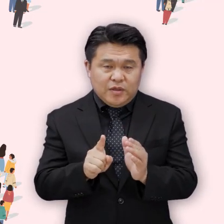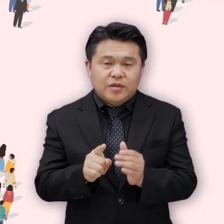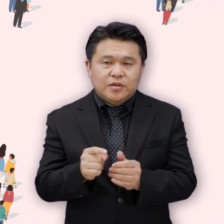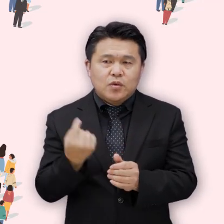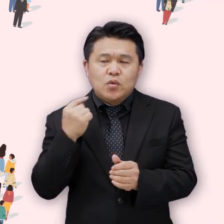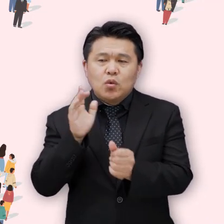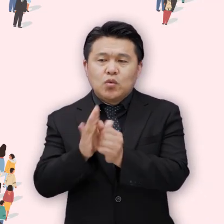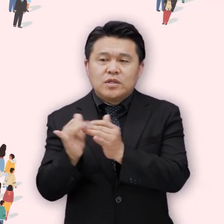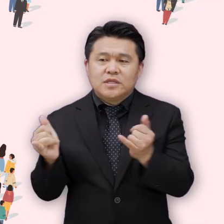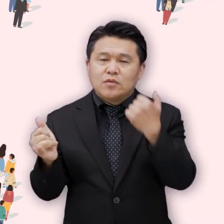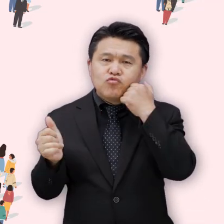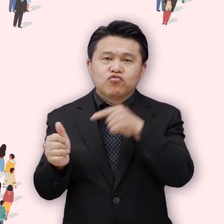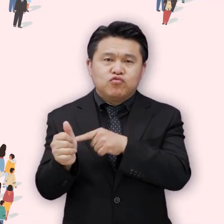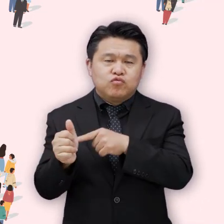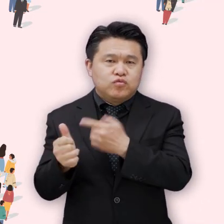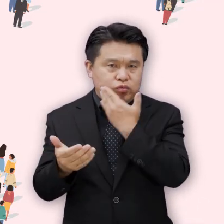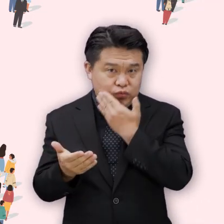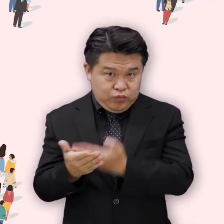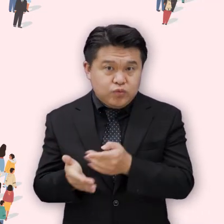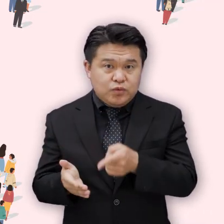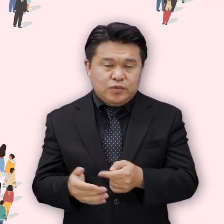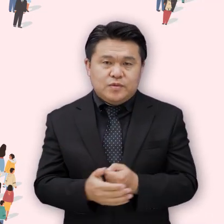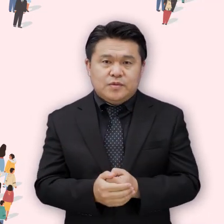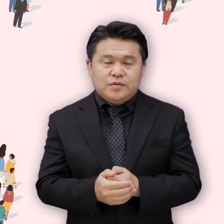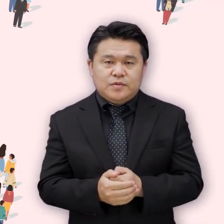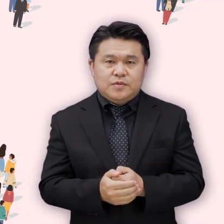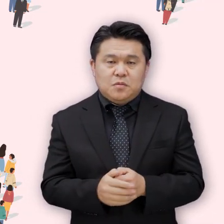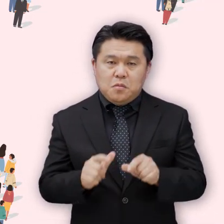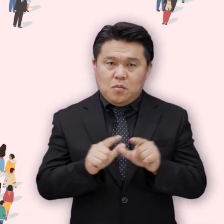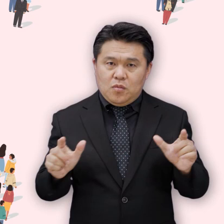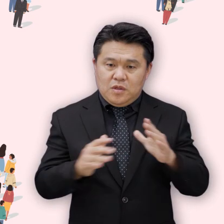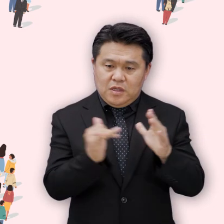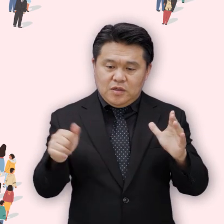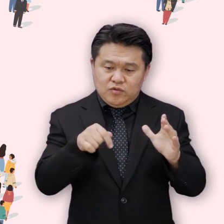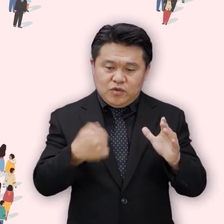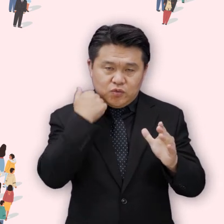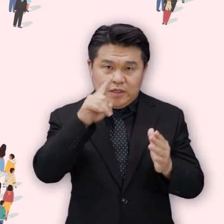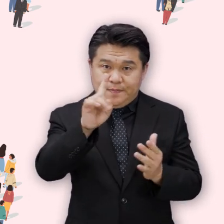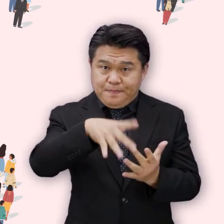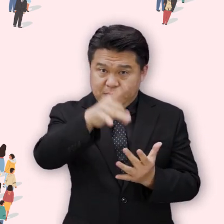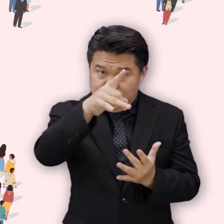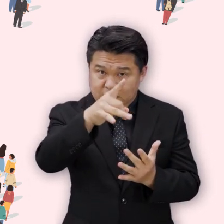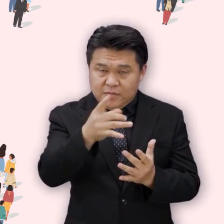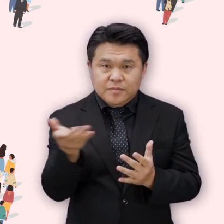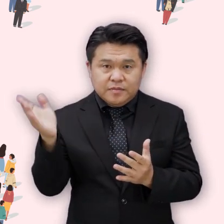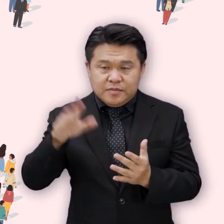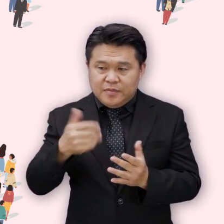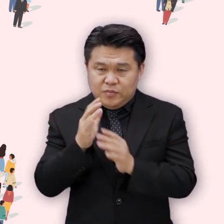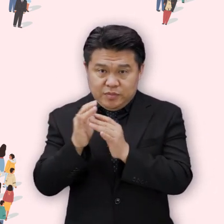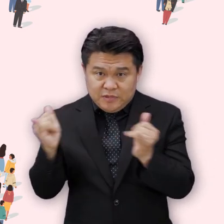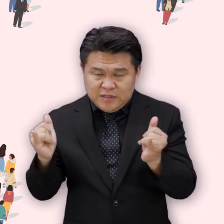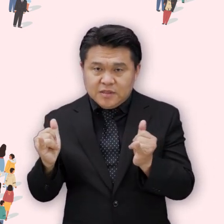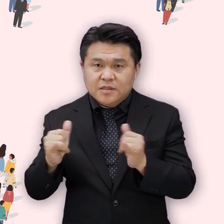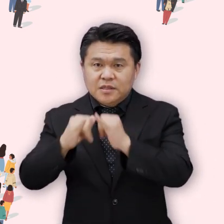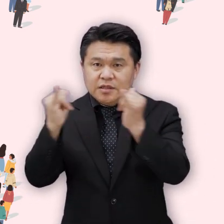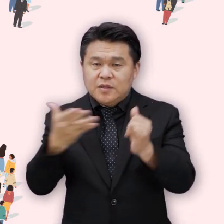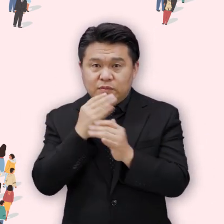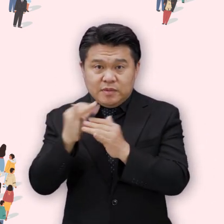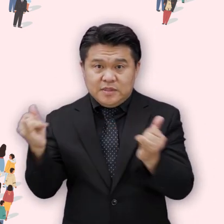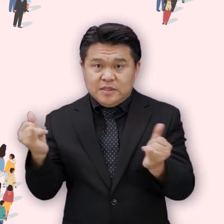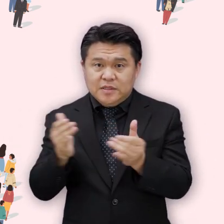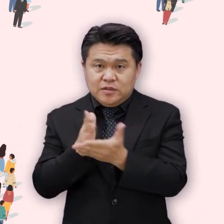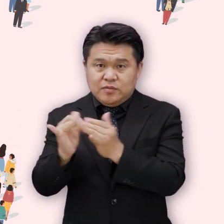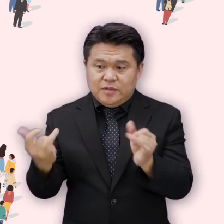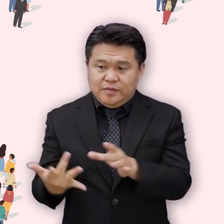후견인을 누구로 정하느냐가 제일 중요합니다. 보통 가족 중에서 결정하지만 변호사나 사회복지사 등과 같은